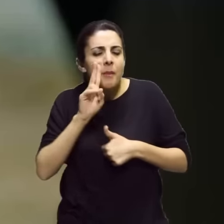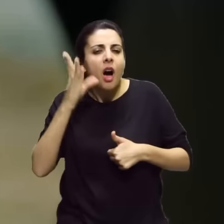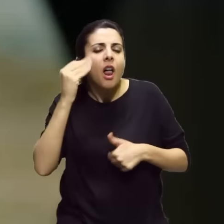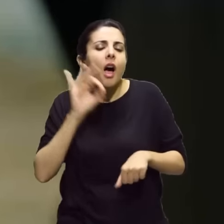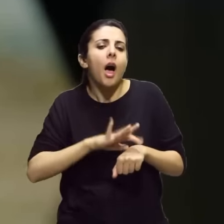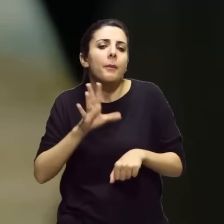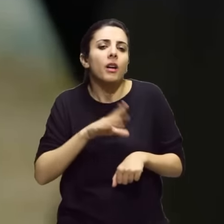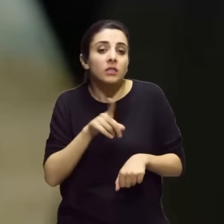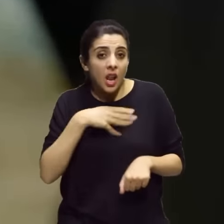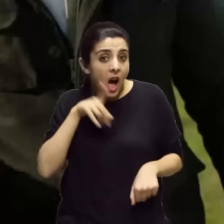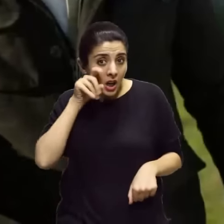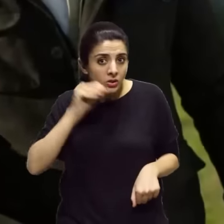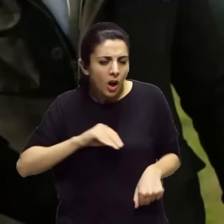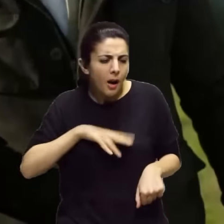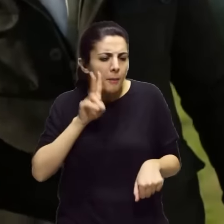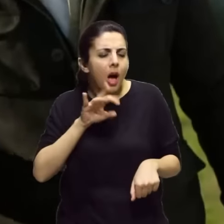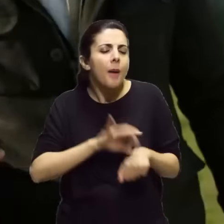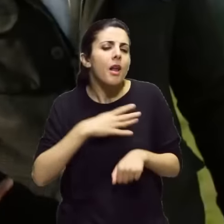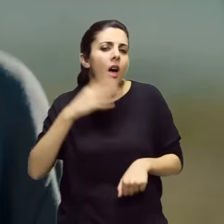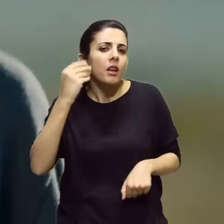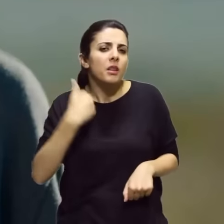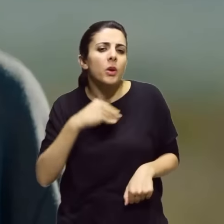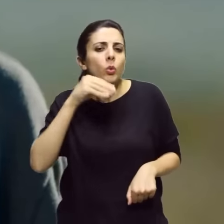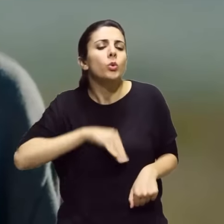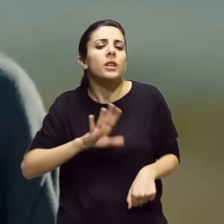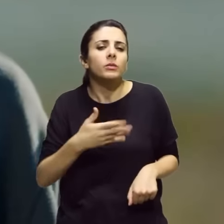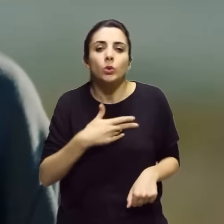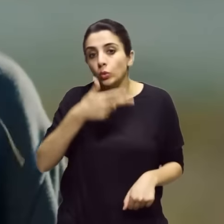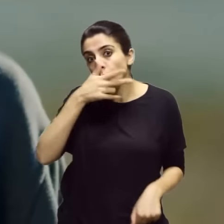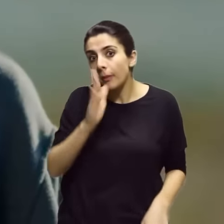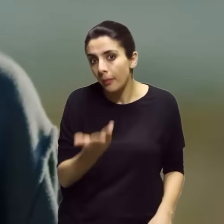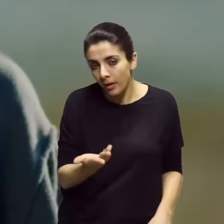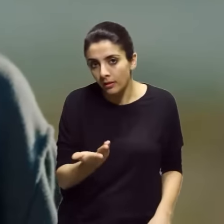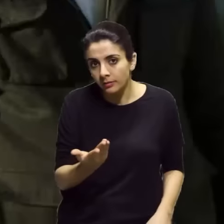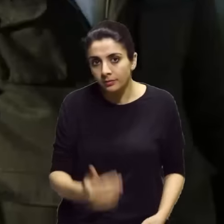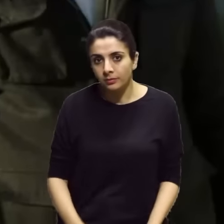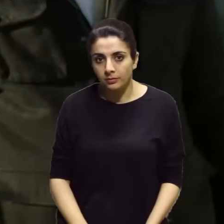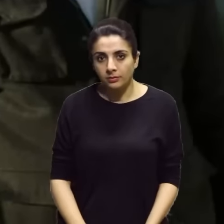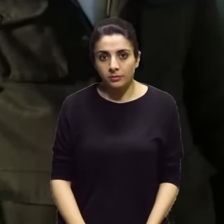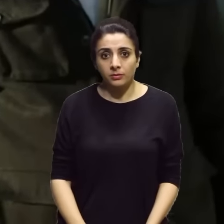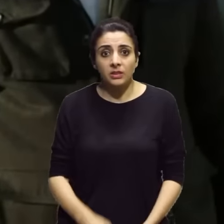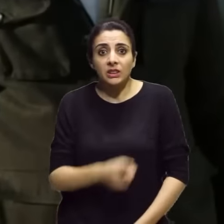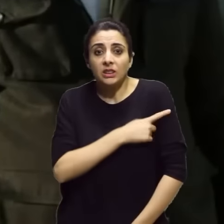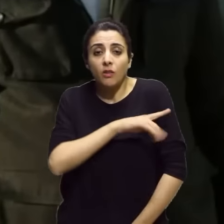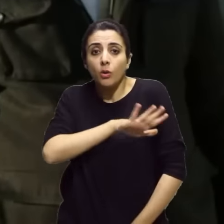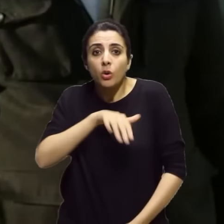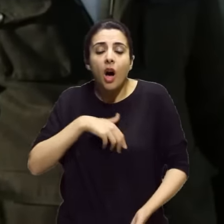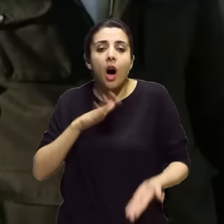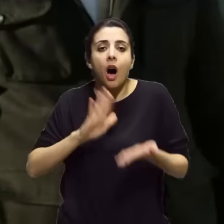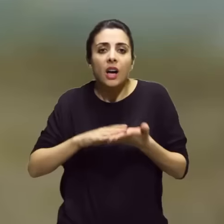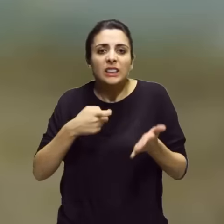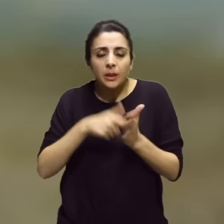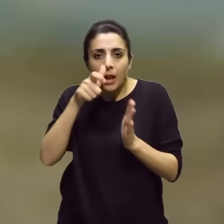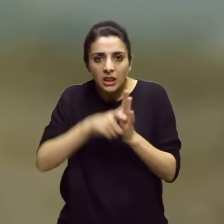anladık. Kendini zeki sanıyorsun ama biz anladık yani yemedik. Kusura bakma Zeyno. Sınıfındaki bütün arkadaşların isim